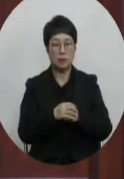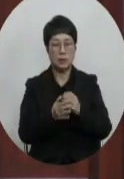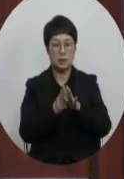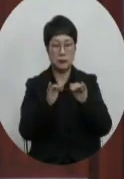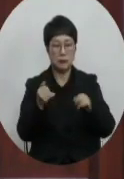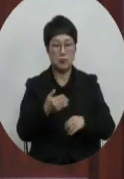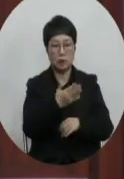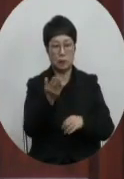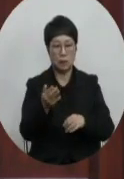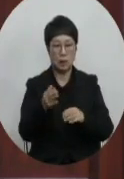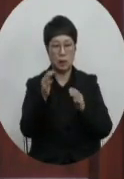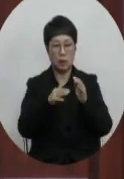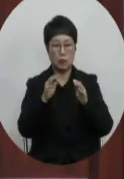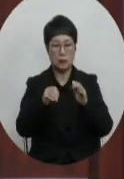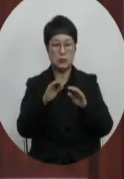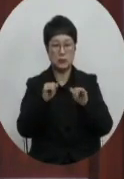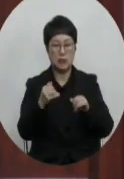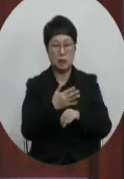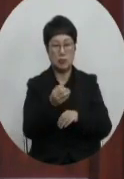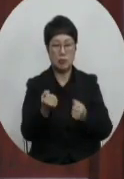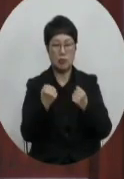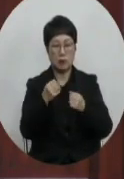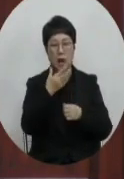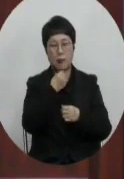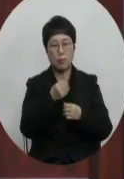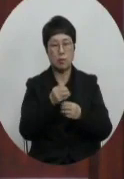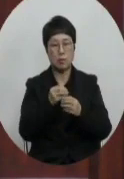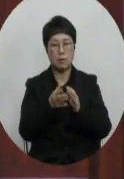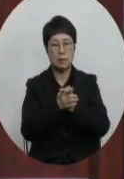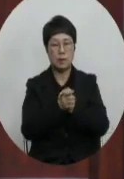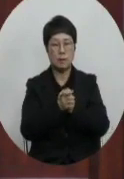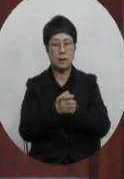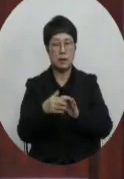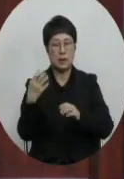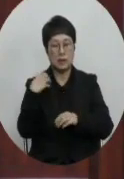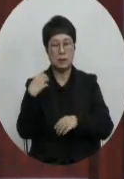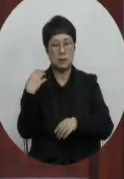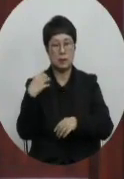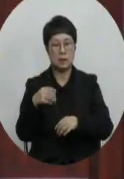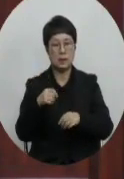시민 여러분과 공직자 여러분의 건강과 행복을 기원하며 책임과 의무를 다해